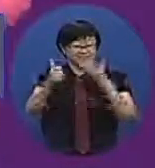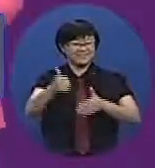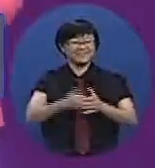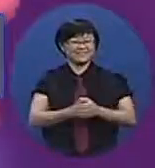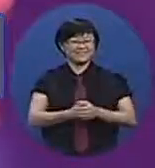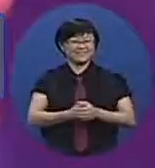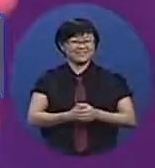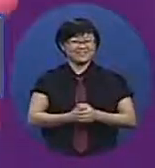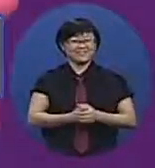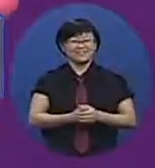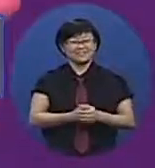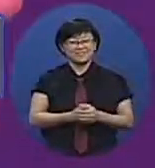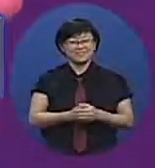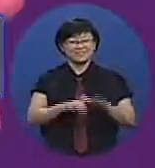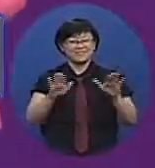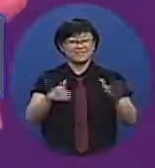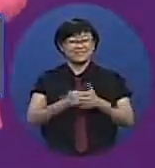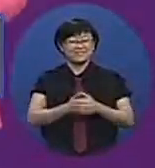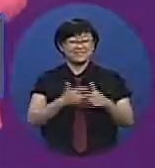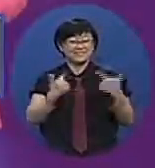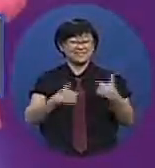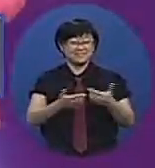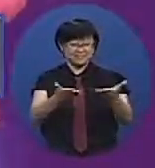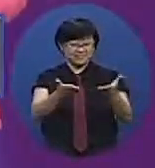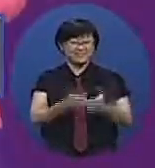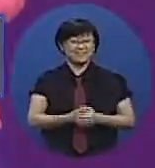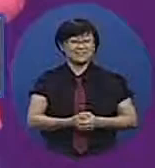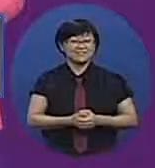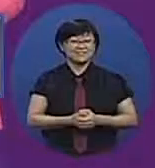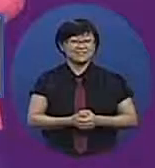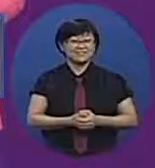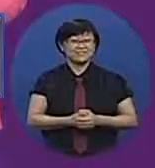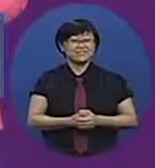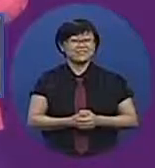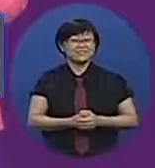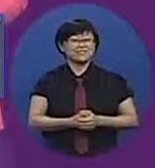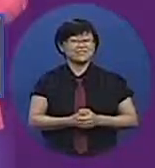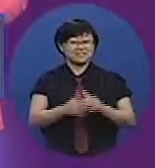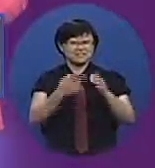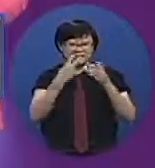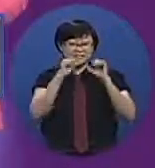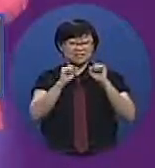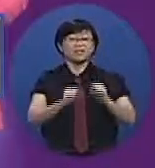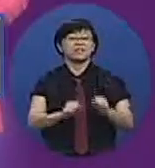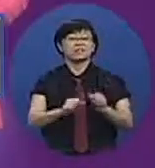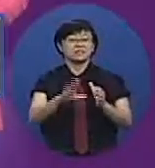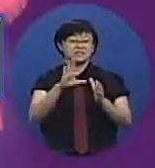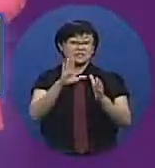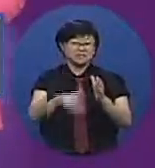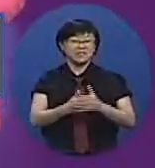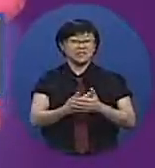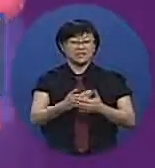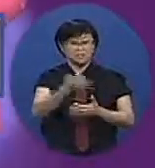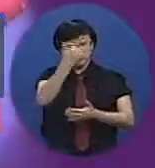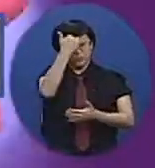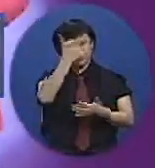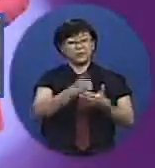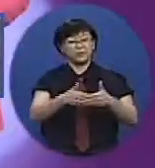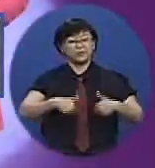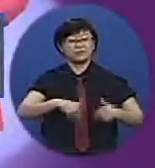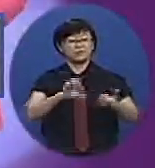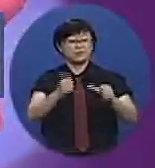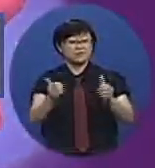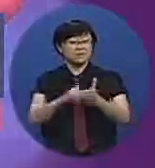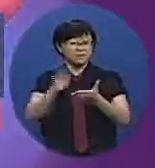부탁드리겠습니다. 그렇습니다. 저는 늘상 드리는 말씀이지만 살아생전 효도해야지 돌아가시고 난